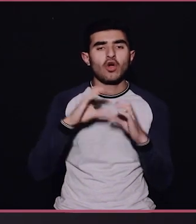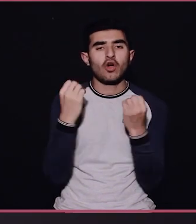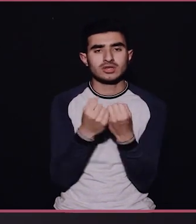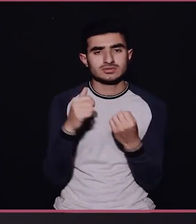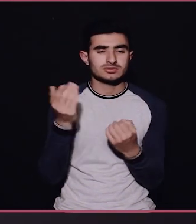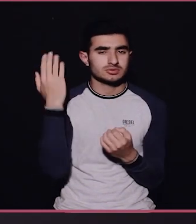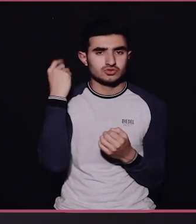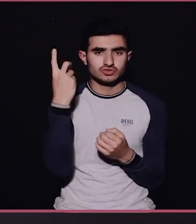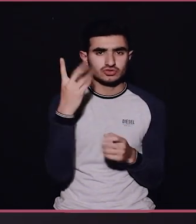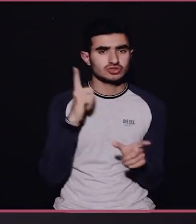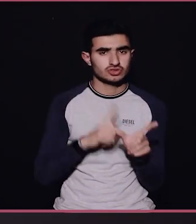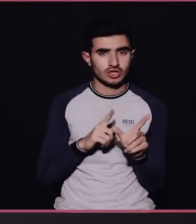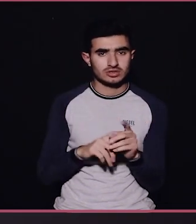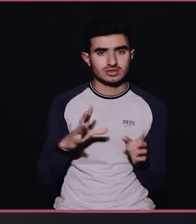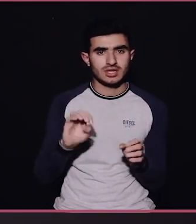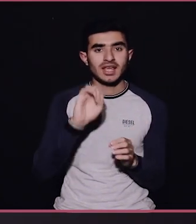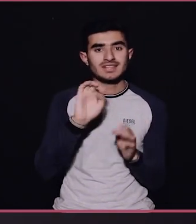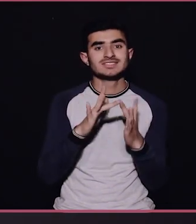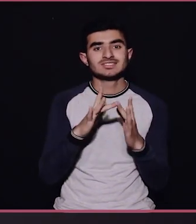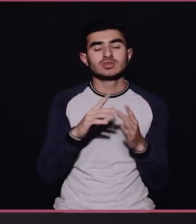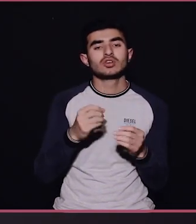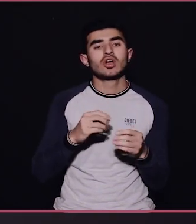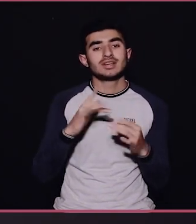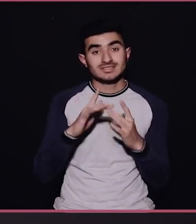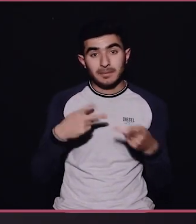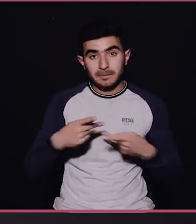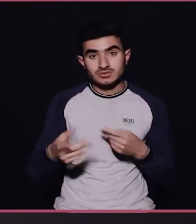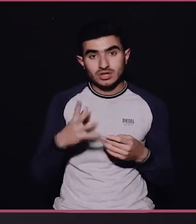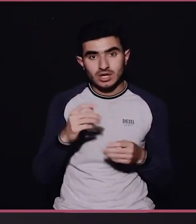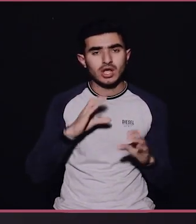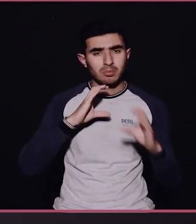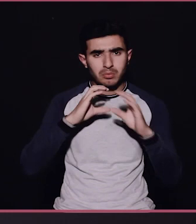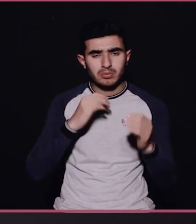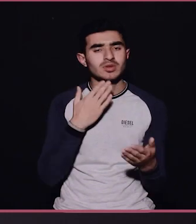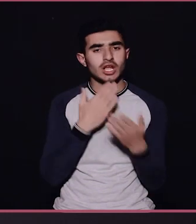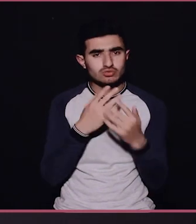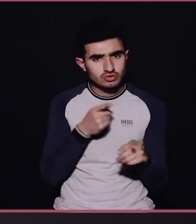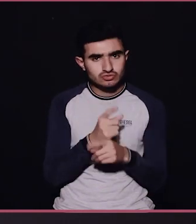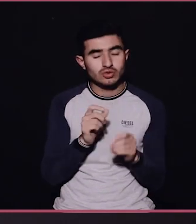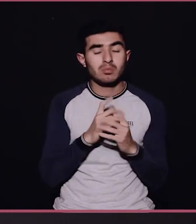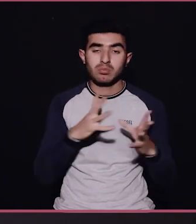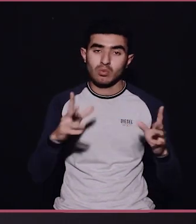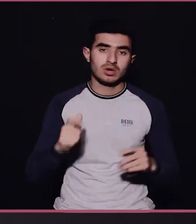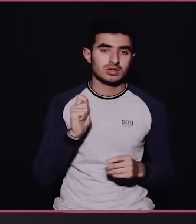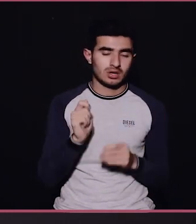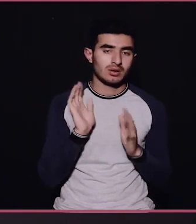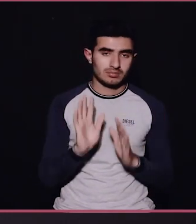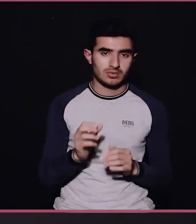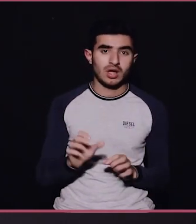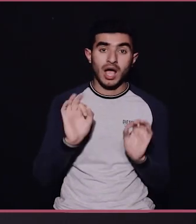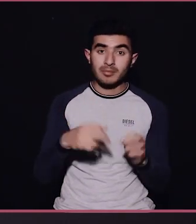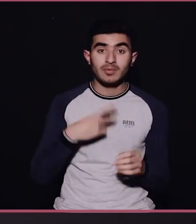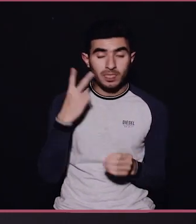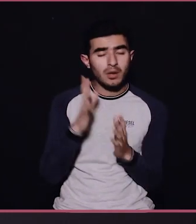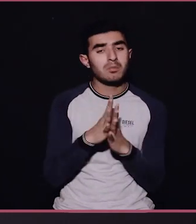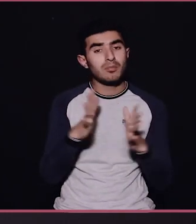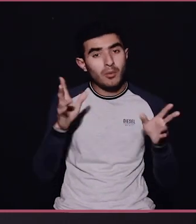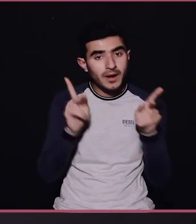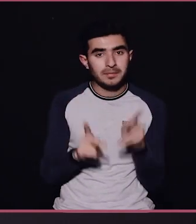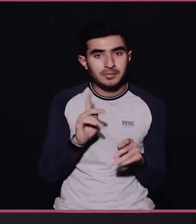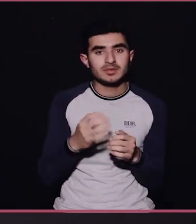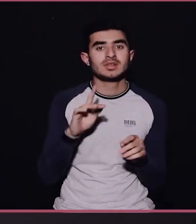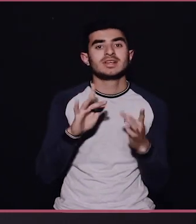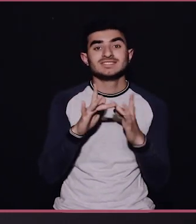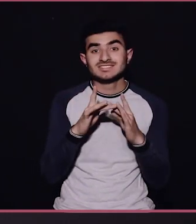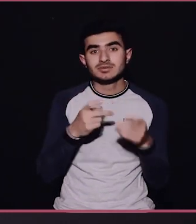سو اس کے علاوہ پاکستان میں کچھ آرگنائزیشنز نے پچھلے کچھ سالوں میں ای کامرس کی ایجوکیشن اور اویئرنیس اسپریڈ کرنے کے اوپر بہت